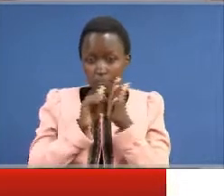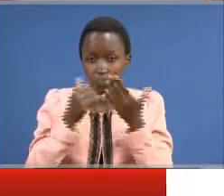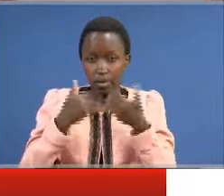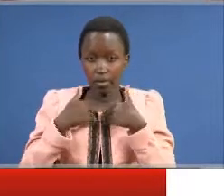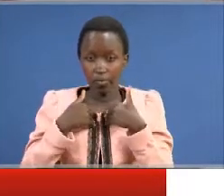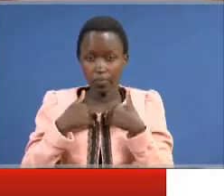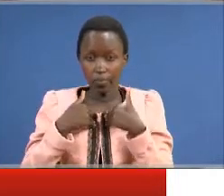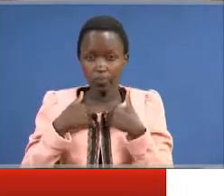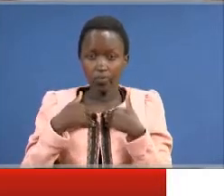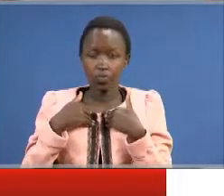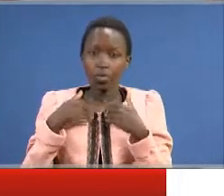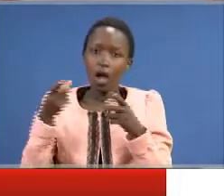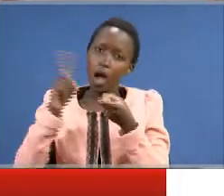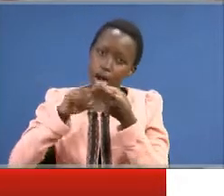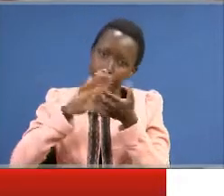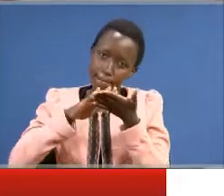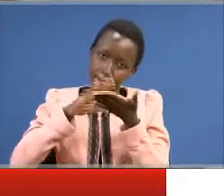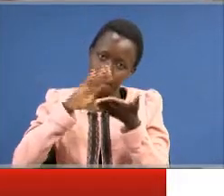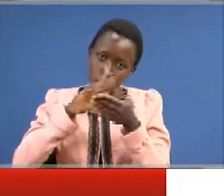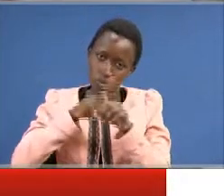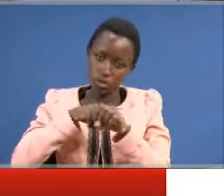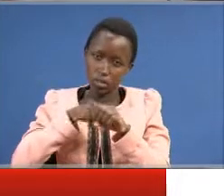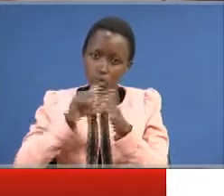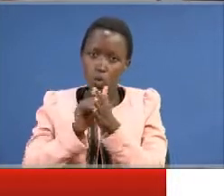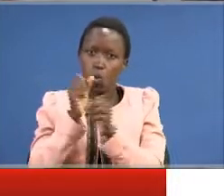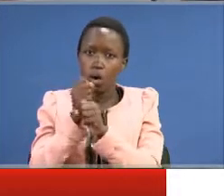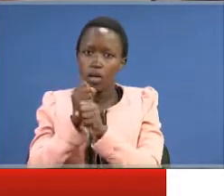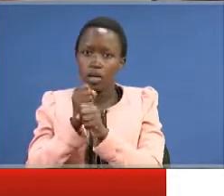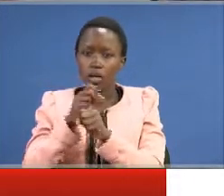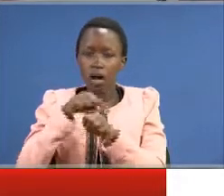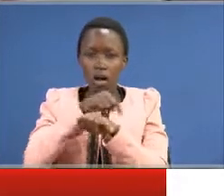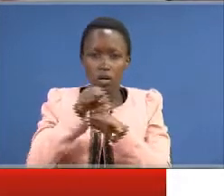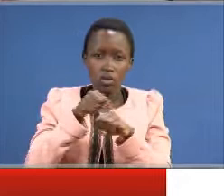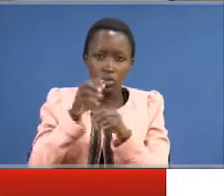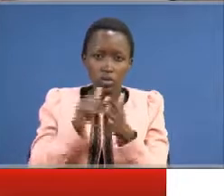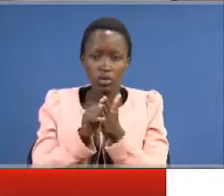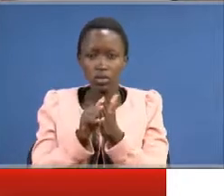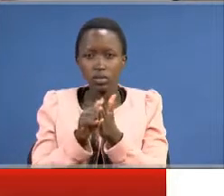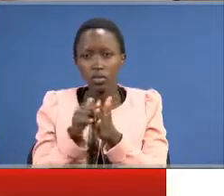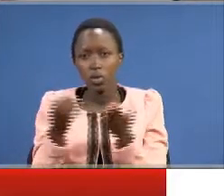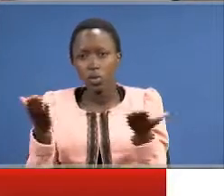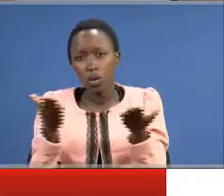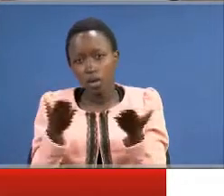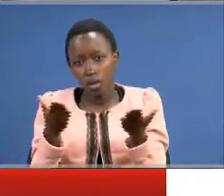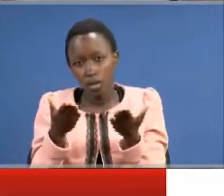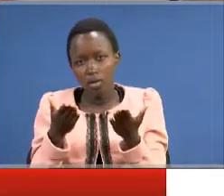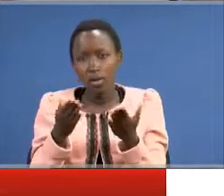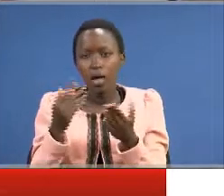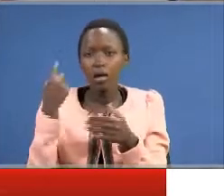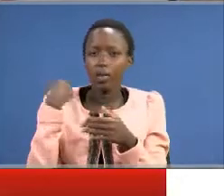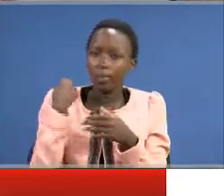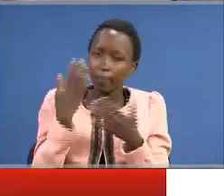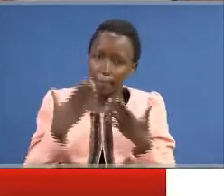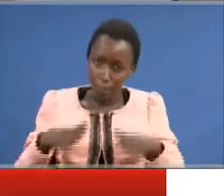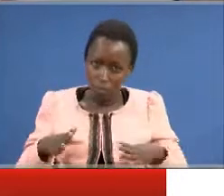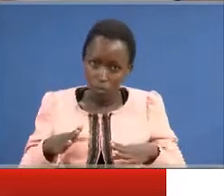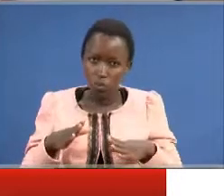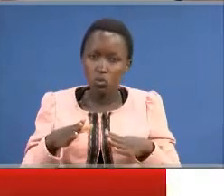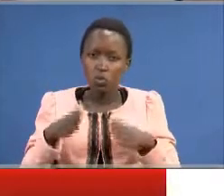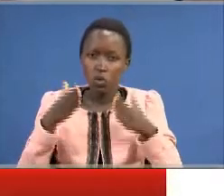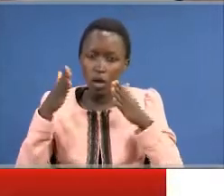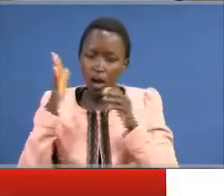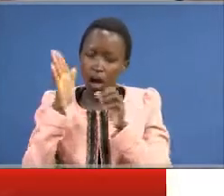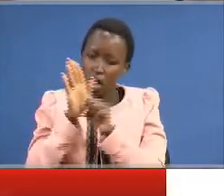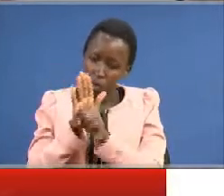will extend the working hours, especially in the urban areas where the populations are